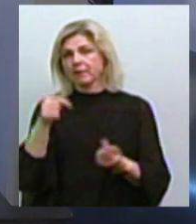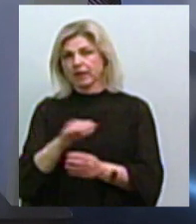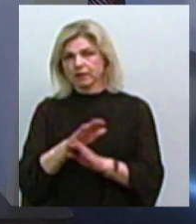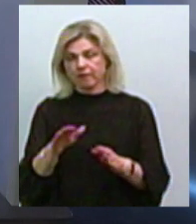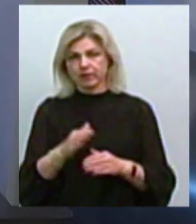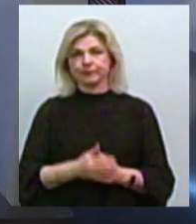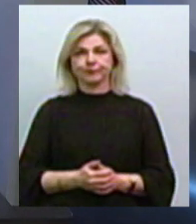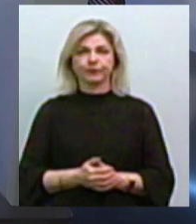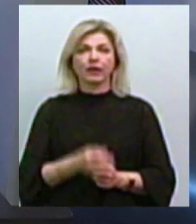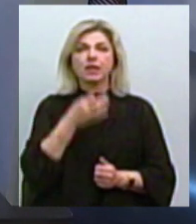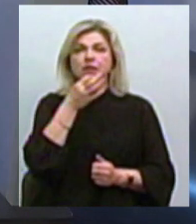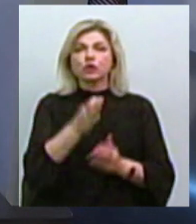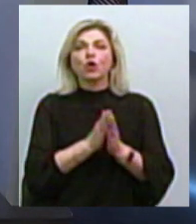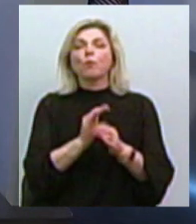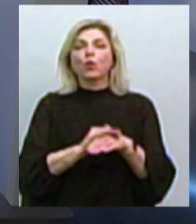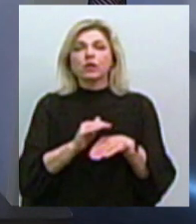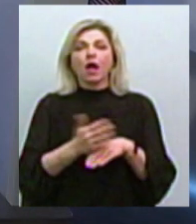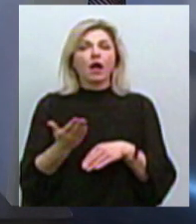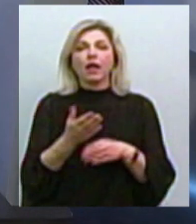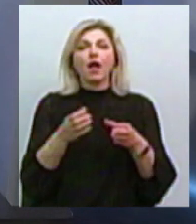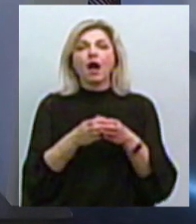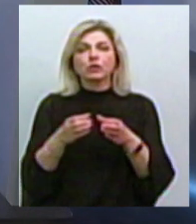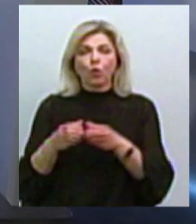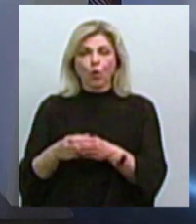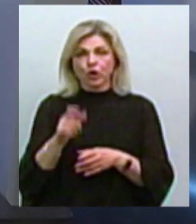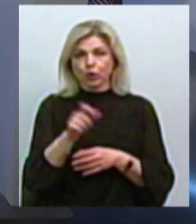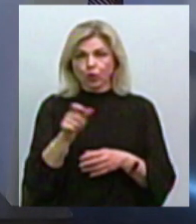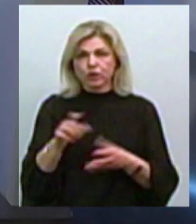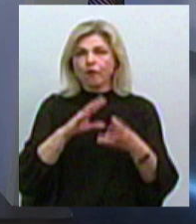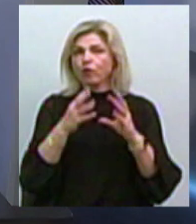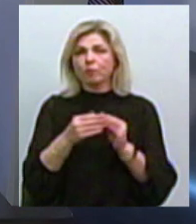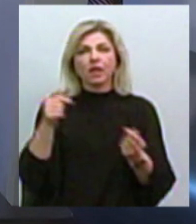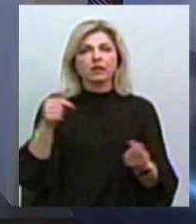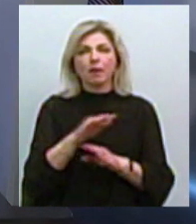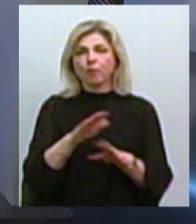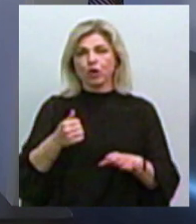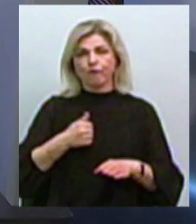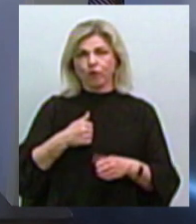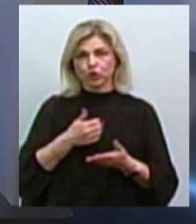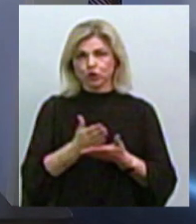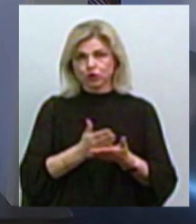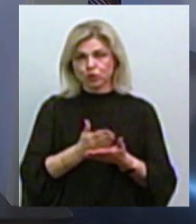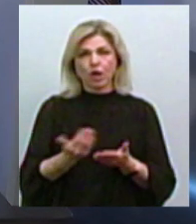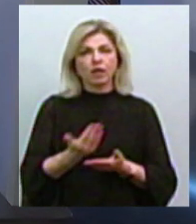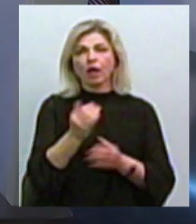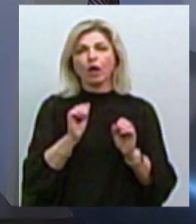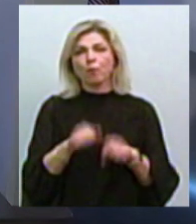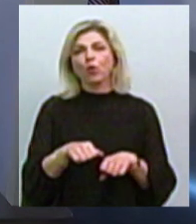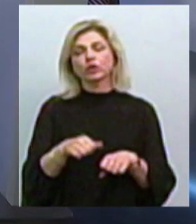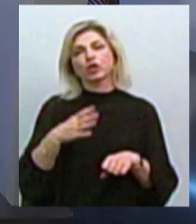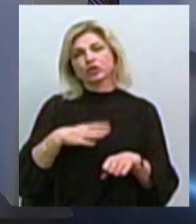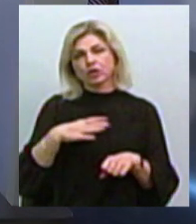фахівці. А скажіть, будь ласка, які категорії громадян взагалі не підлягають військової служби, а які можуть розраховувати на